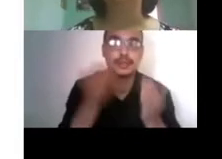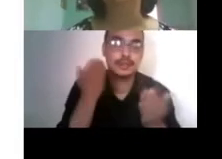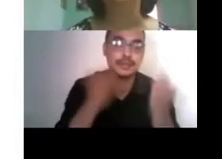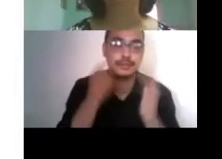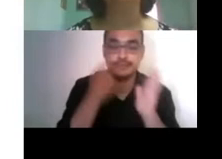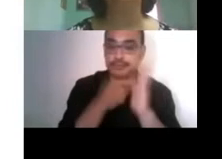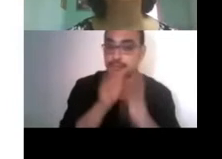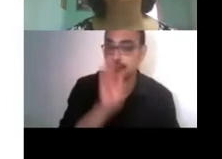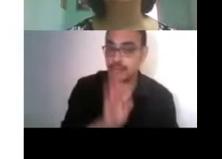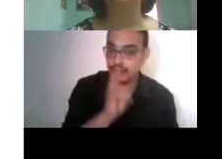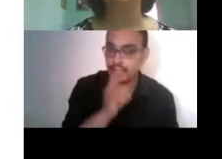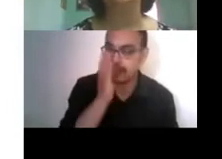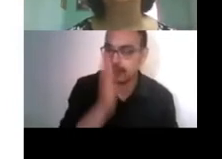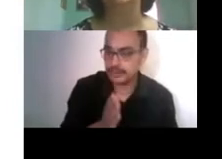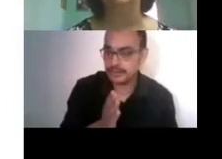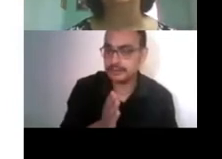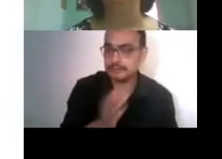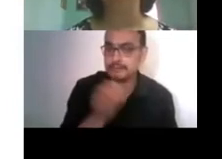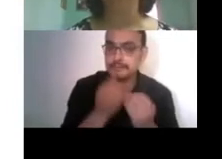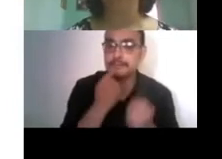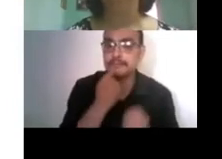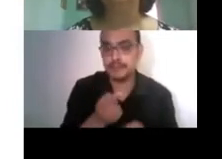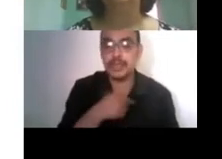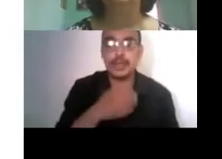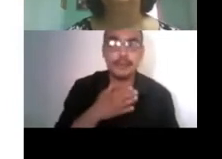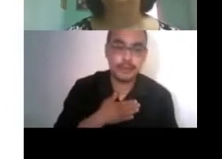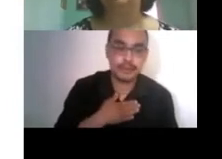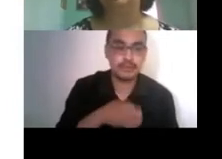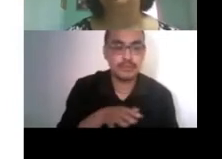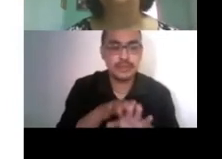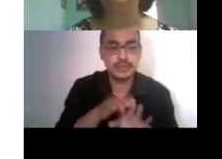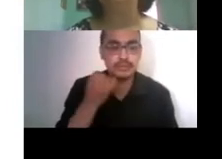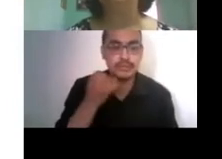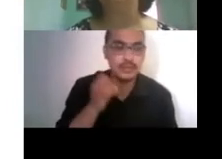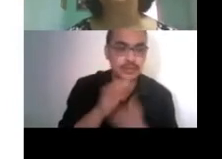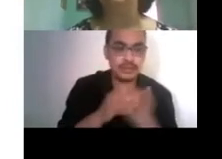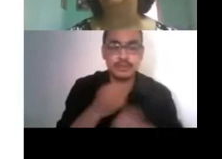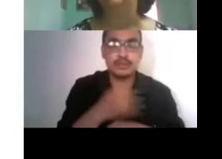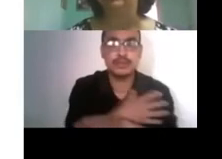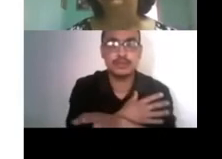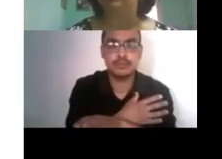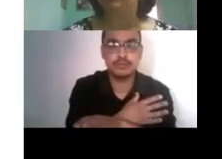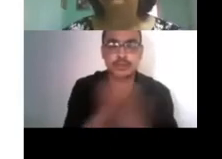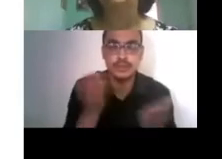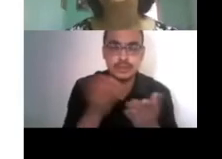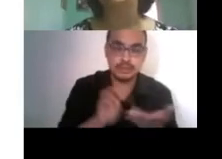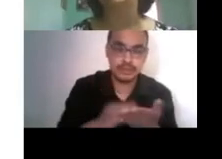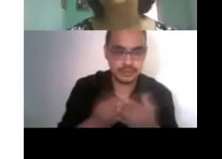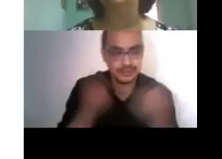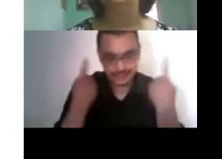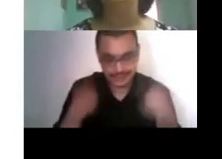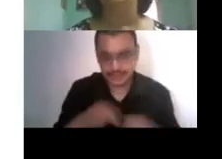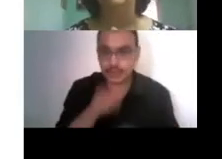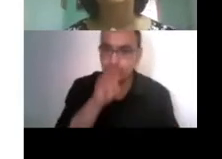छ। र यसले चाहिँ के गर्छ त भन्दाखेरि हाम्रो असाध्यै नकारात्मक असरहरू केमा भन्दाखेरि हाम्रो शारीरिक